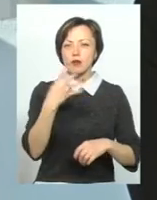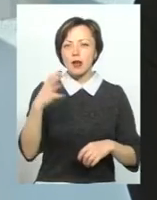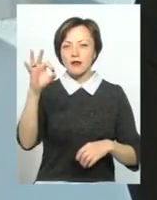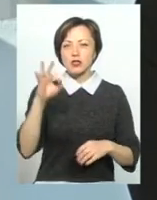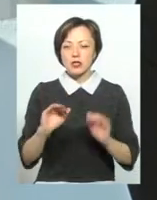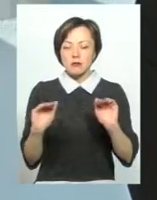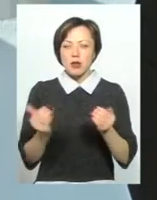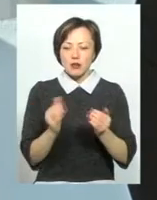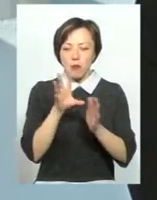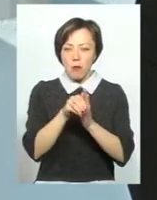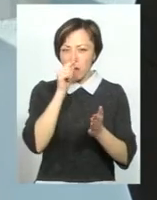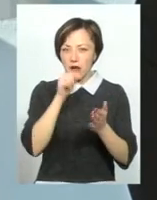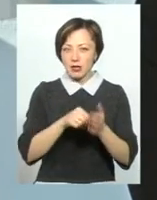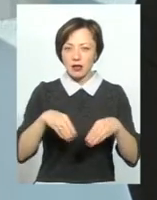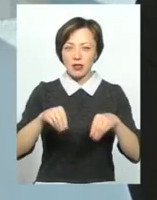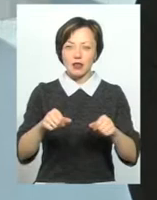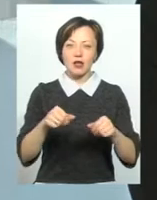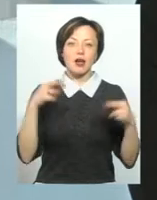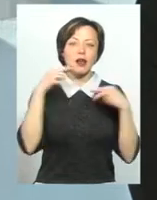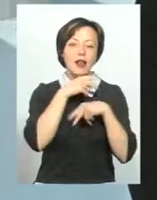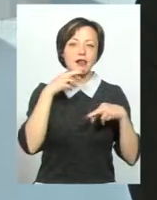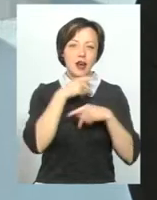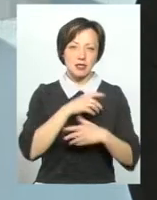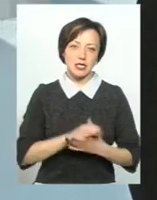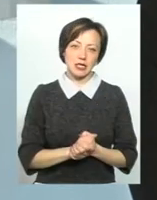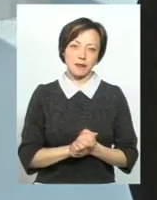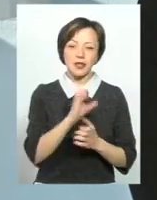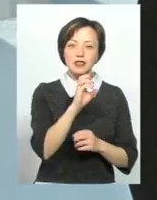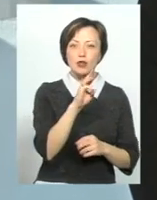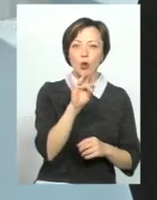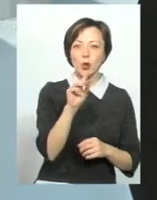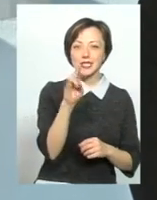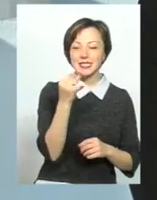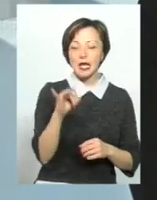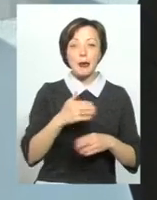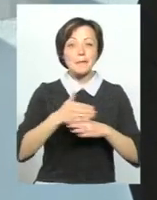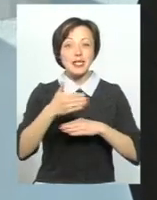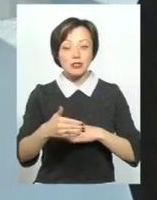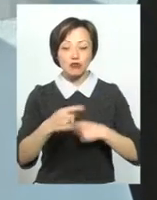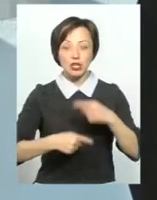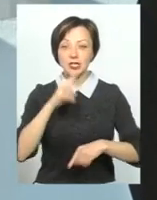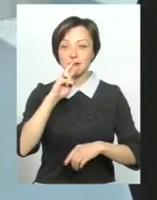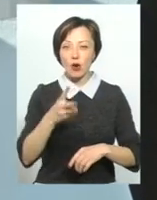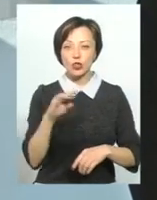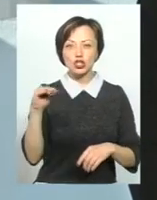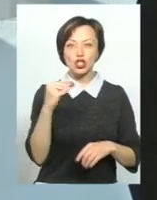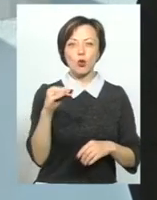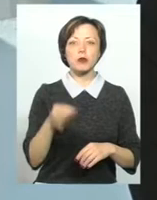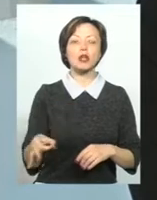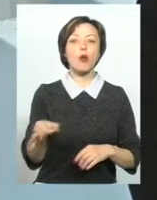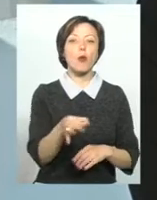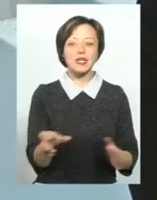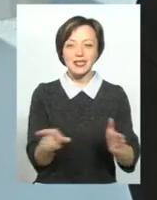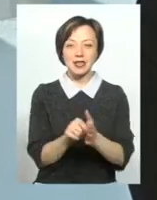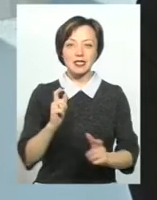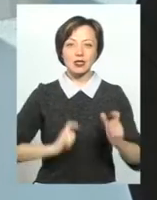надходження іонів стронцію. Пізніше, трошки через 2 роки, в Житомирській області разом